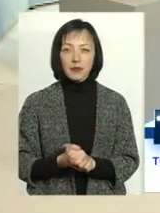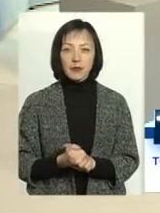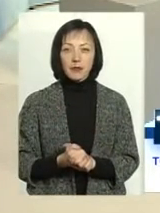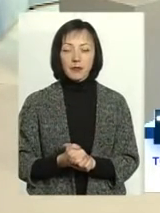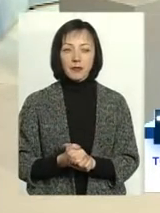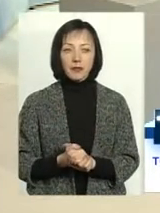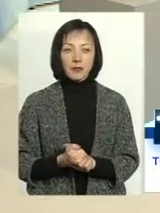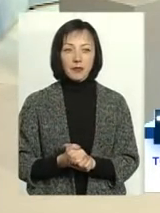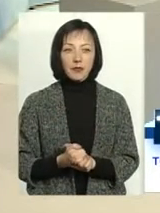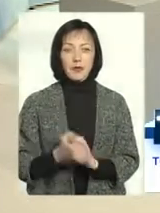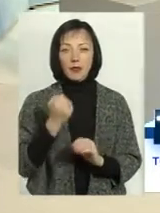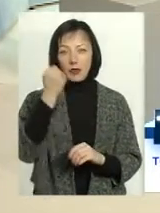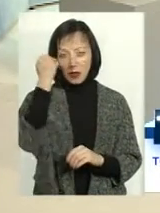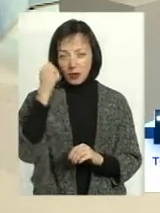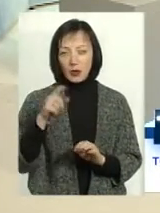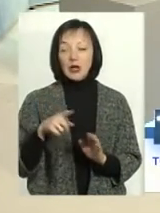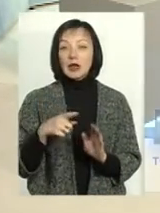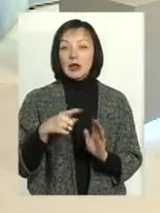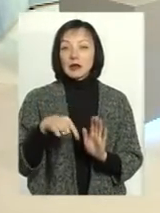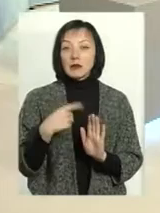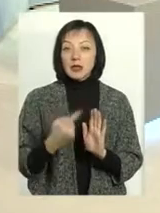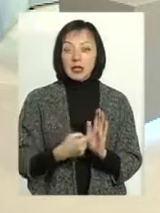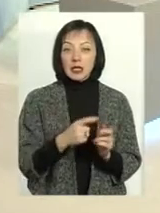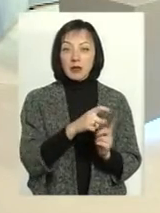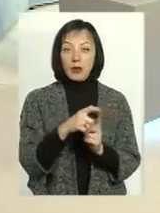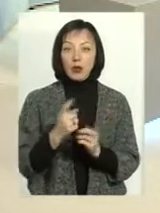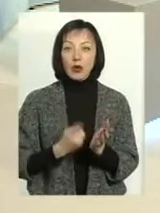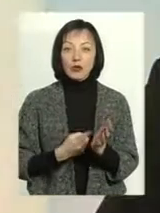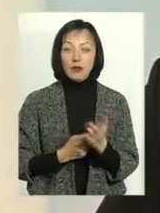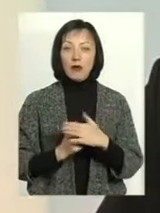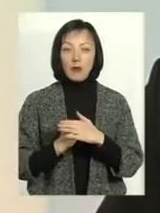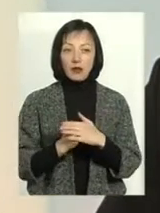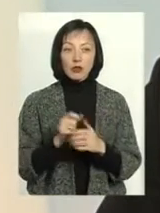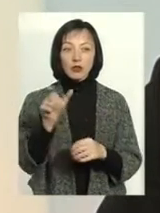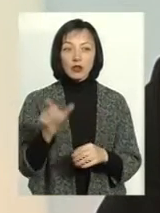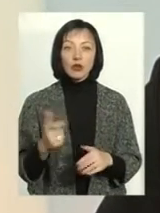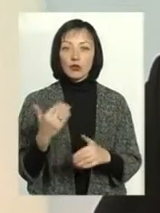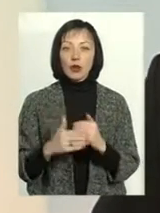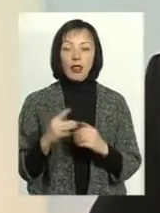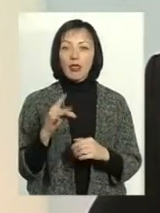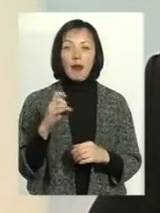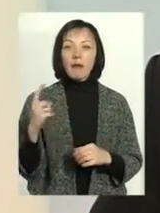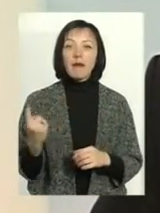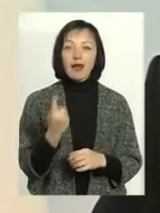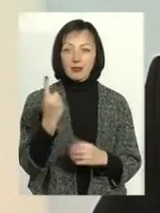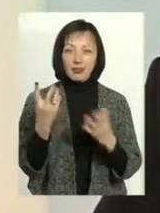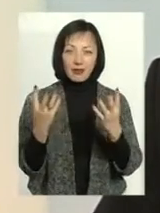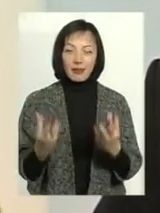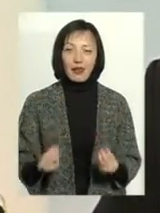Дякуємо за питання. Судячи з самого питання, термінологія доказова база говорить про те, що людина вже на перший день.